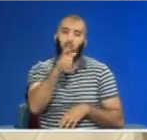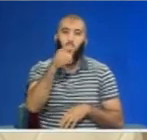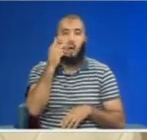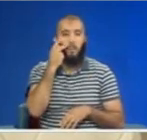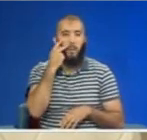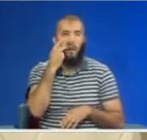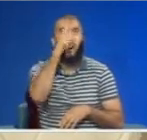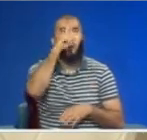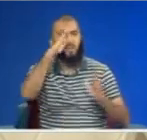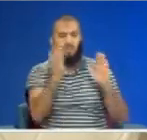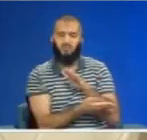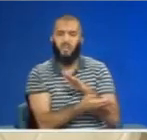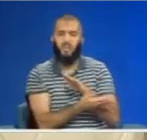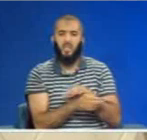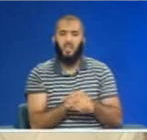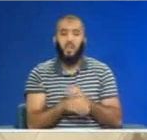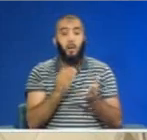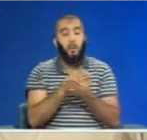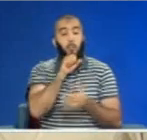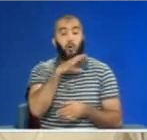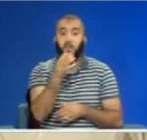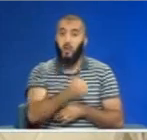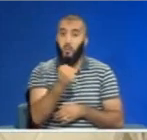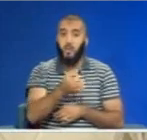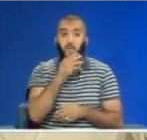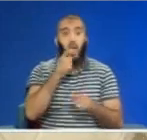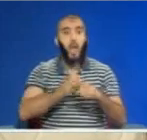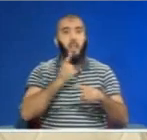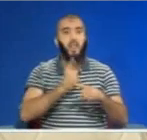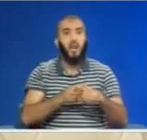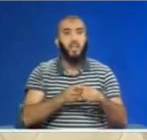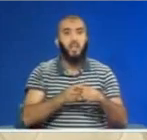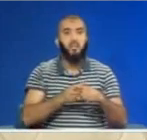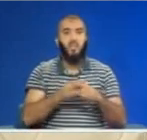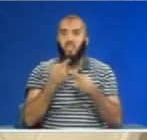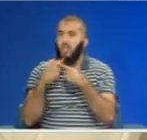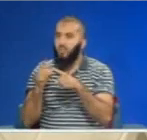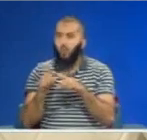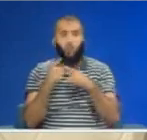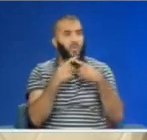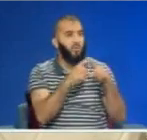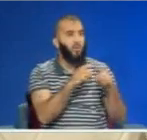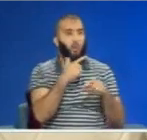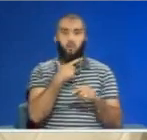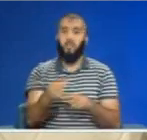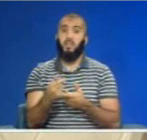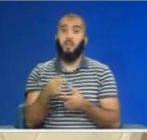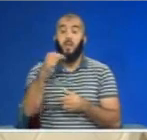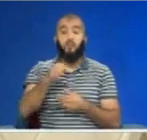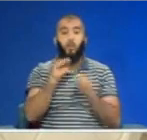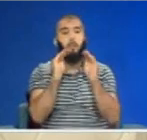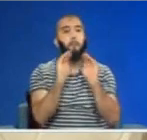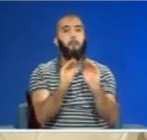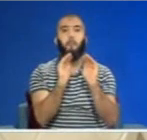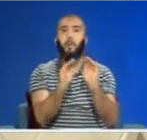صلى الله عليه وسلم حرم علينا التفريق بين الأولاد، سووا بين أولادكم في العطية، ألا تحبون أن يكونوا